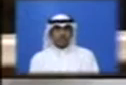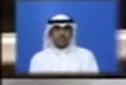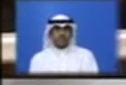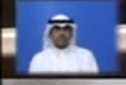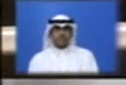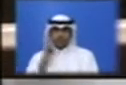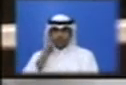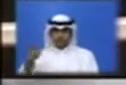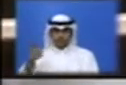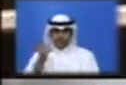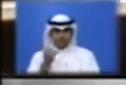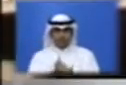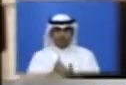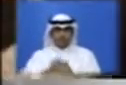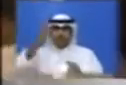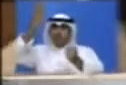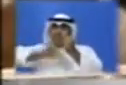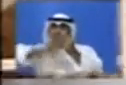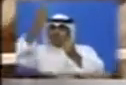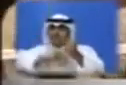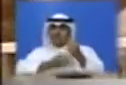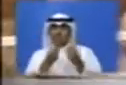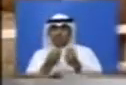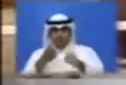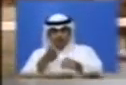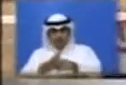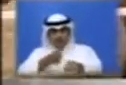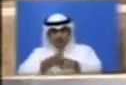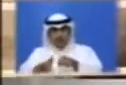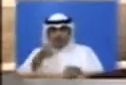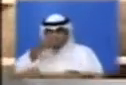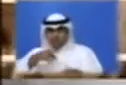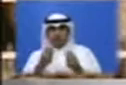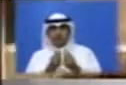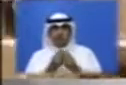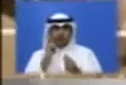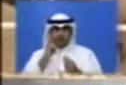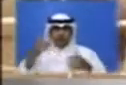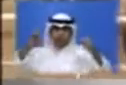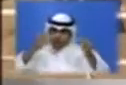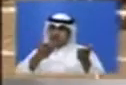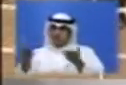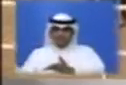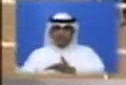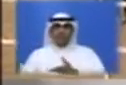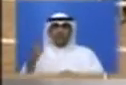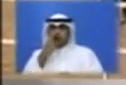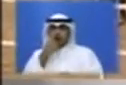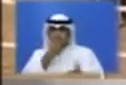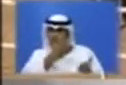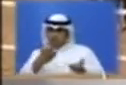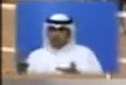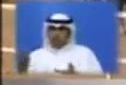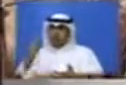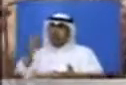هذا وتوفر المسالخ المركزية مجموعة من الأغنام بأنواعها للبيع تسهيلا للمضحي عناء شراء